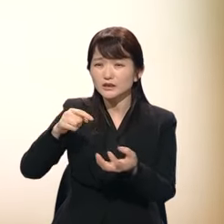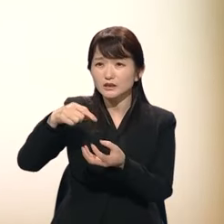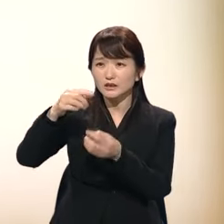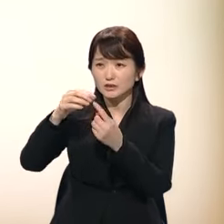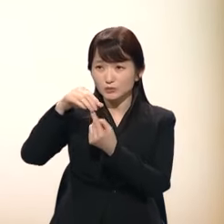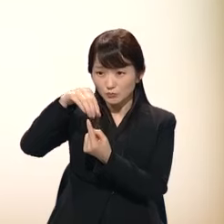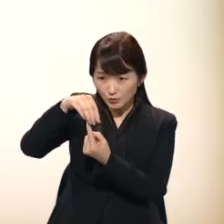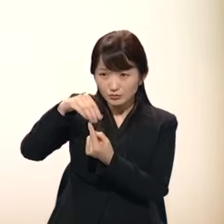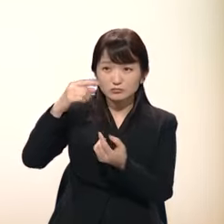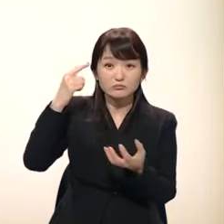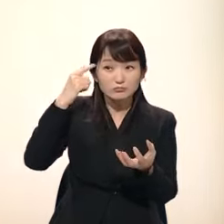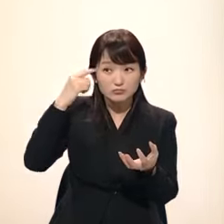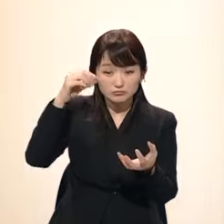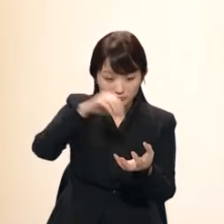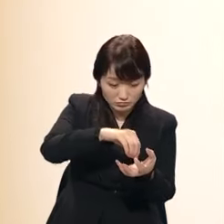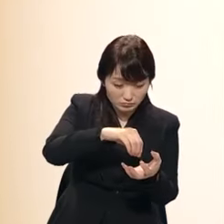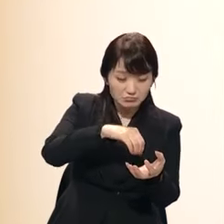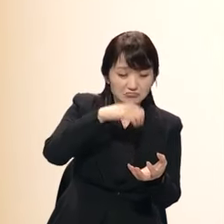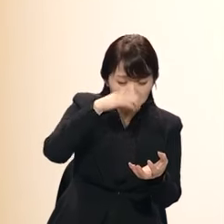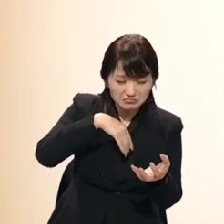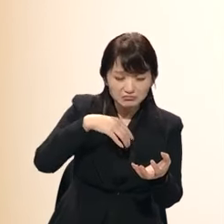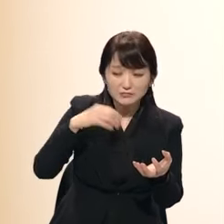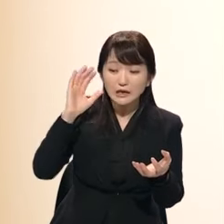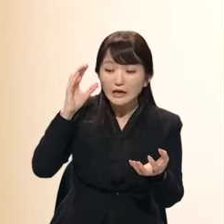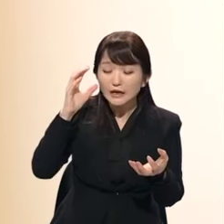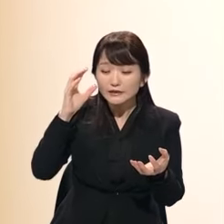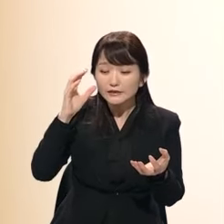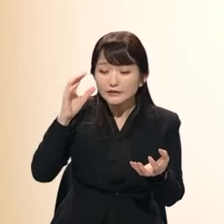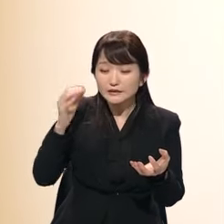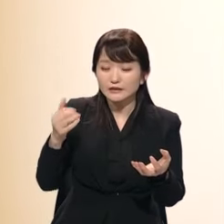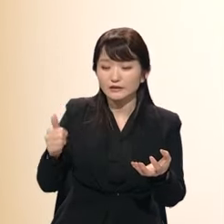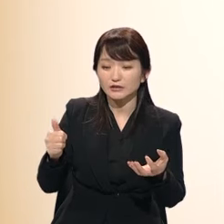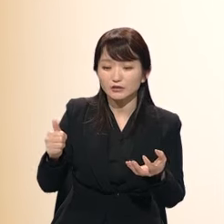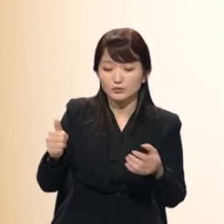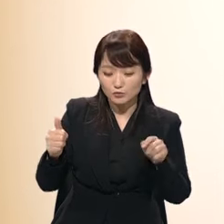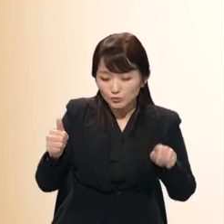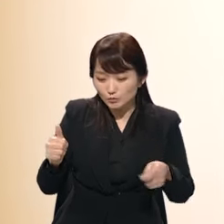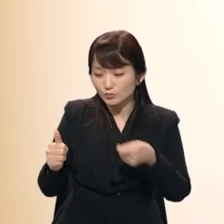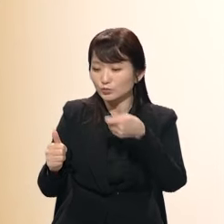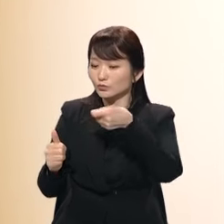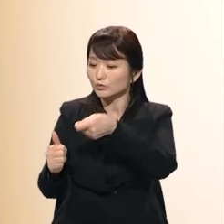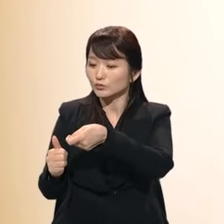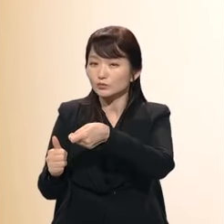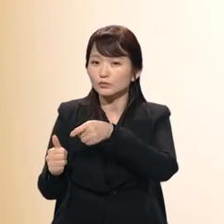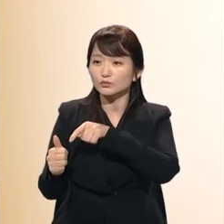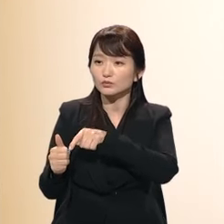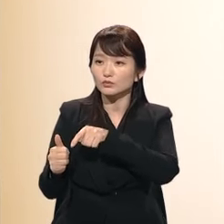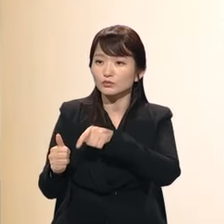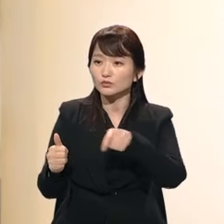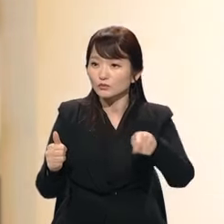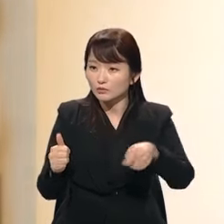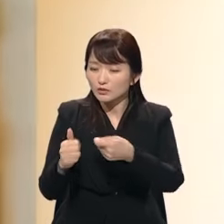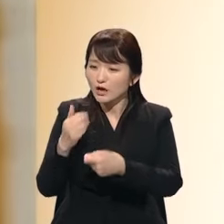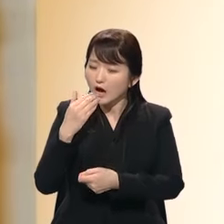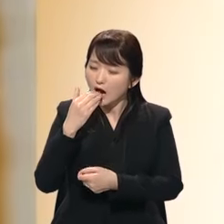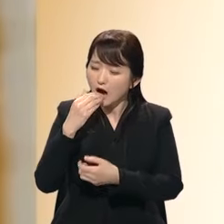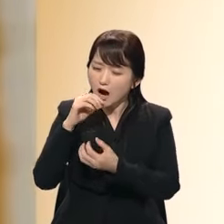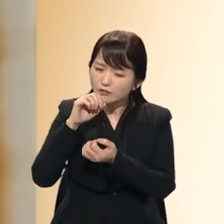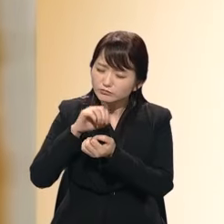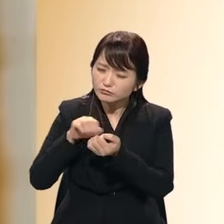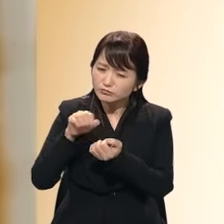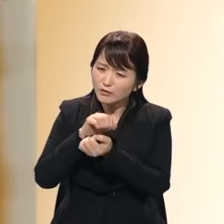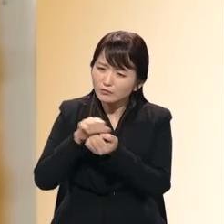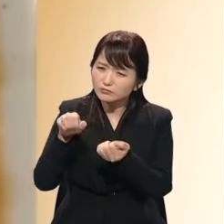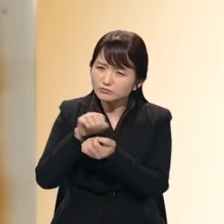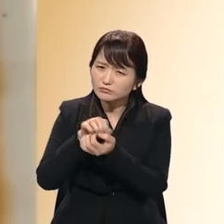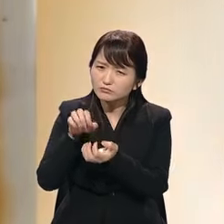하고 별 생각 없이 아이에게 국물을 먼저 살짝 떠서 줬다는 겁니다. 그런데 이 3살 난 아이가 뭘 씹는 것처럼 입을 막 오물거리는